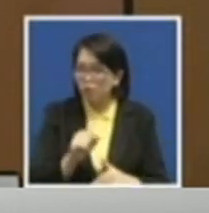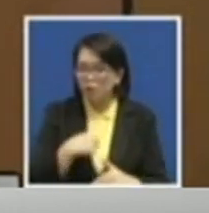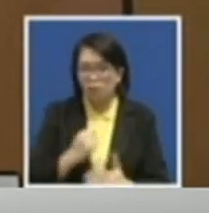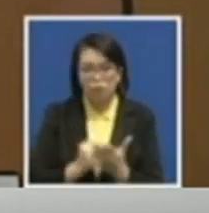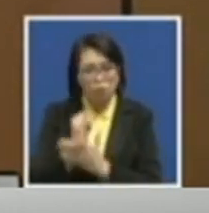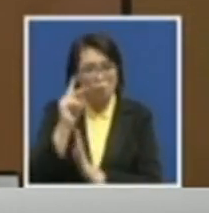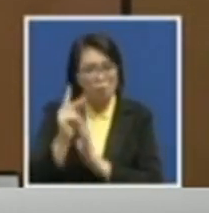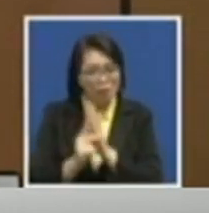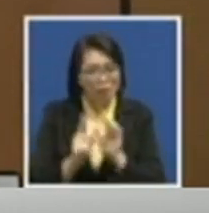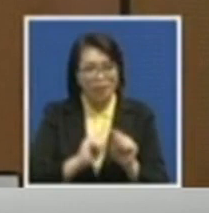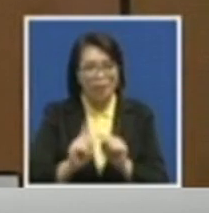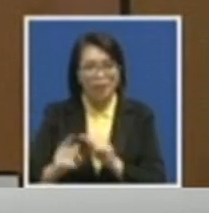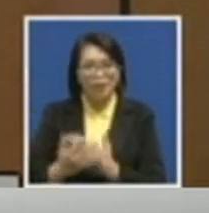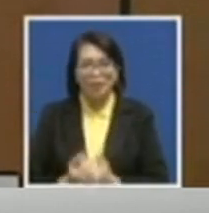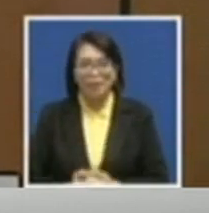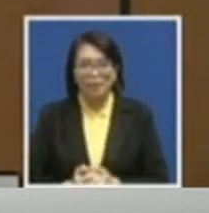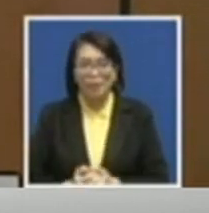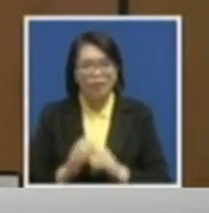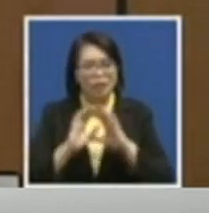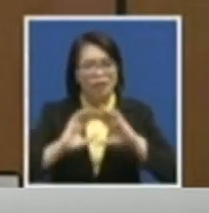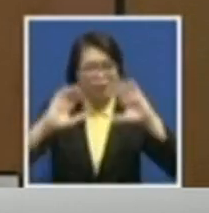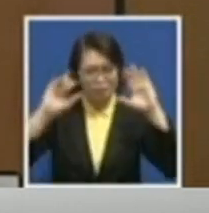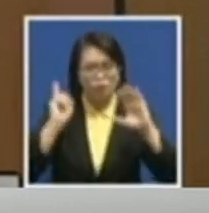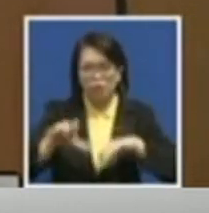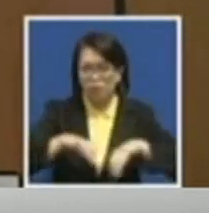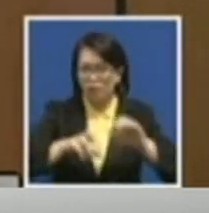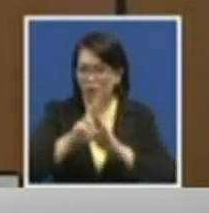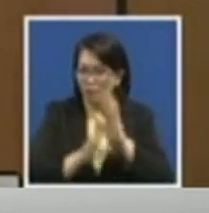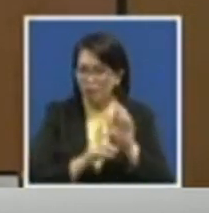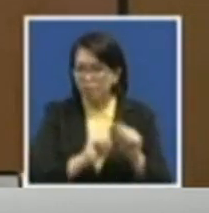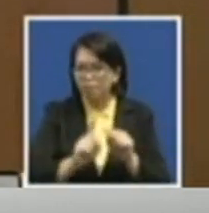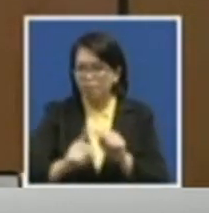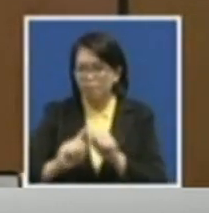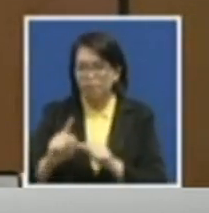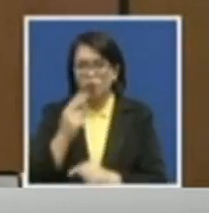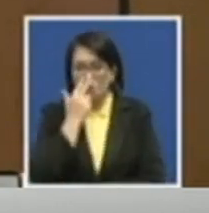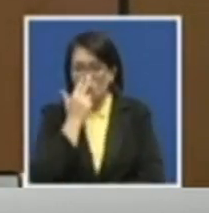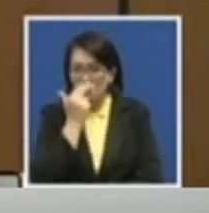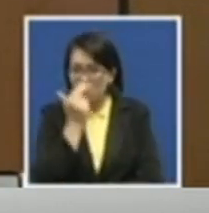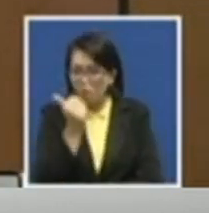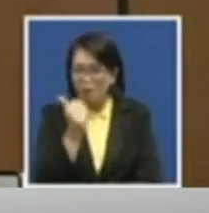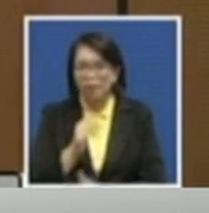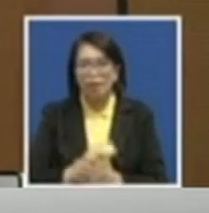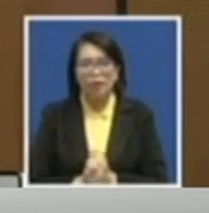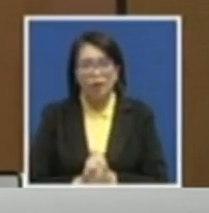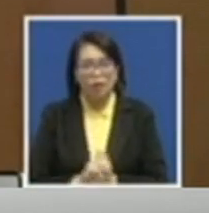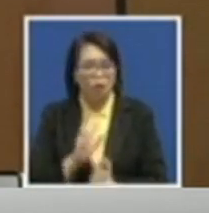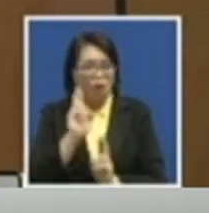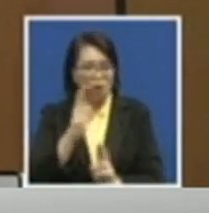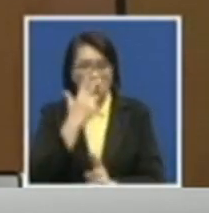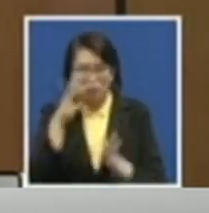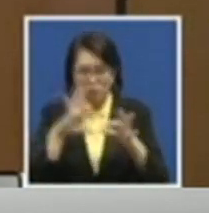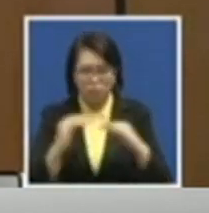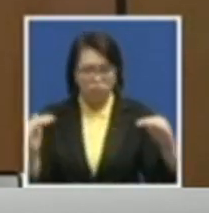นอะในนโยบายก็ไม่มีแล้วคุณจะทำจริงว่าครม.ก็ยังไม่อนุมัติแกก็หาเสียงของแกอยู่คนเดียว ครับ เนี่ยคือห